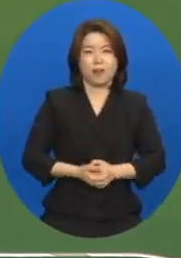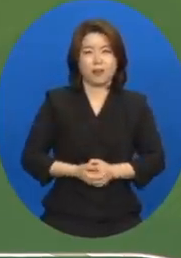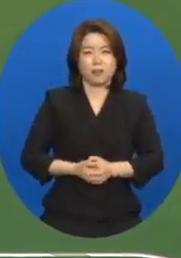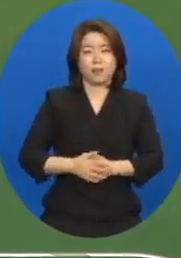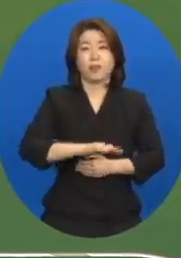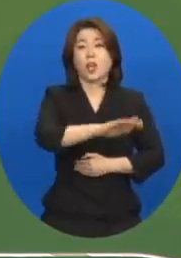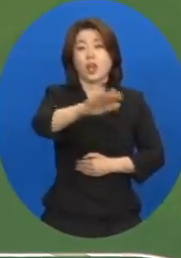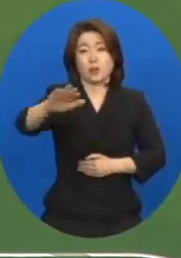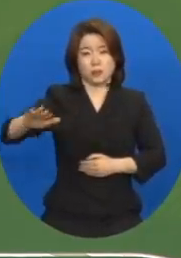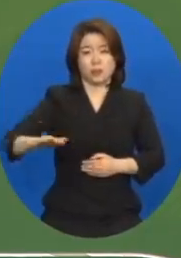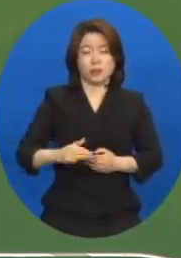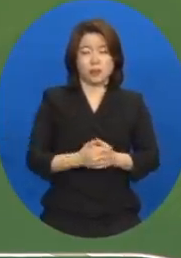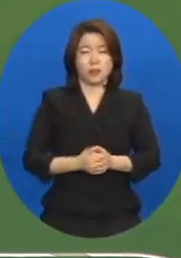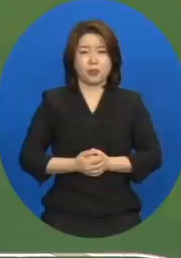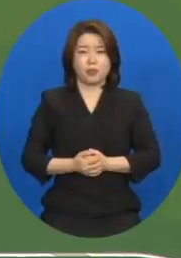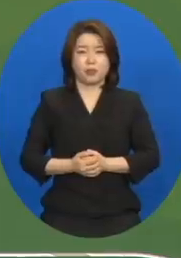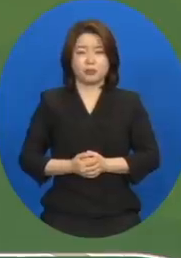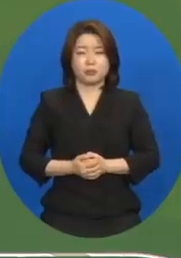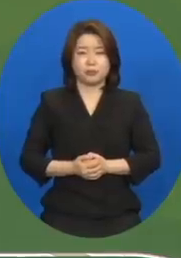우리도